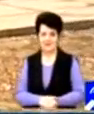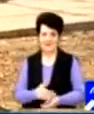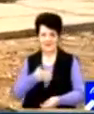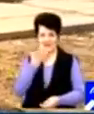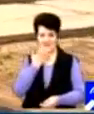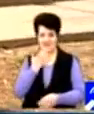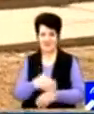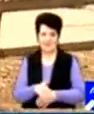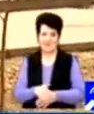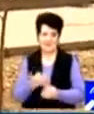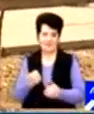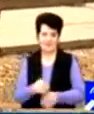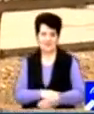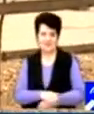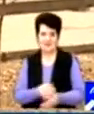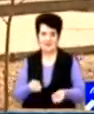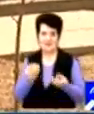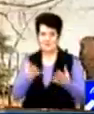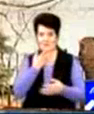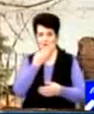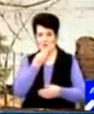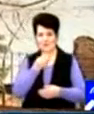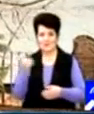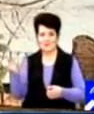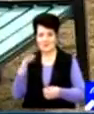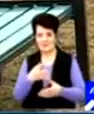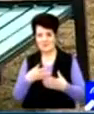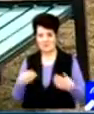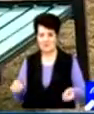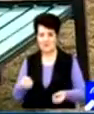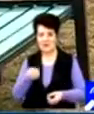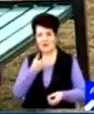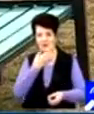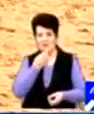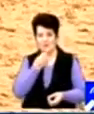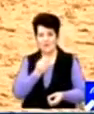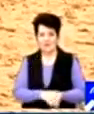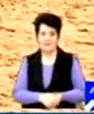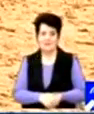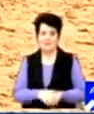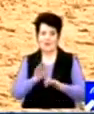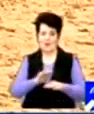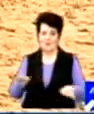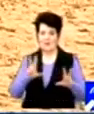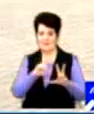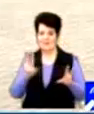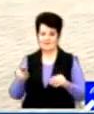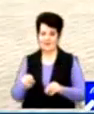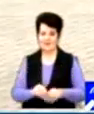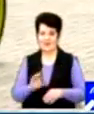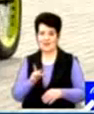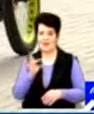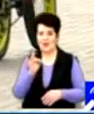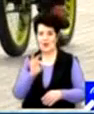cald afară, cu zi frumoasă, cu soare. O primăvară frumoasă avem. Cei mai fericiți probabil au fost copiii care s-au avântat pe